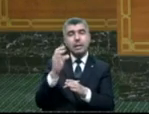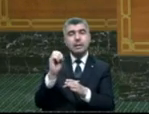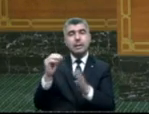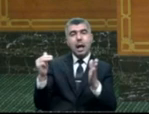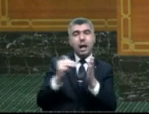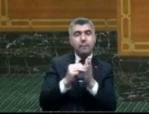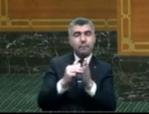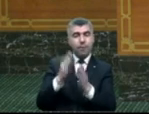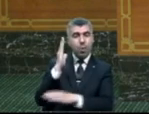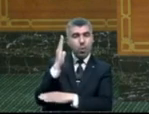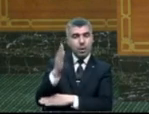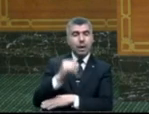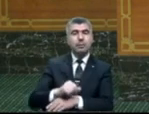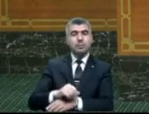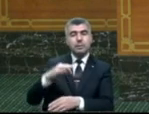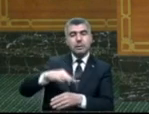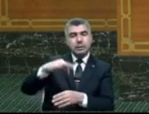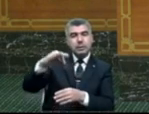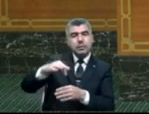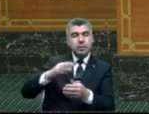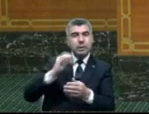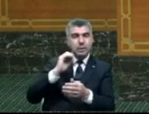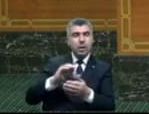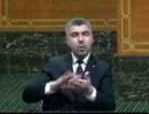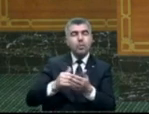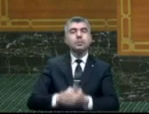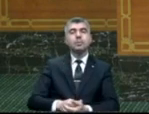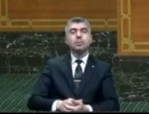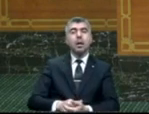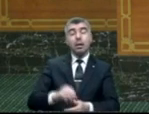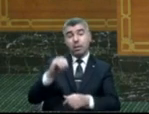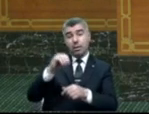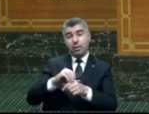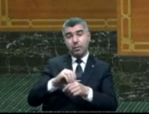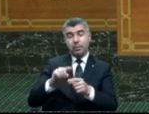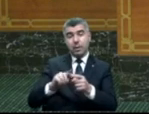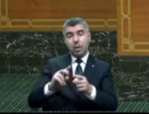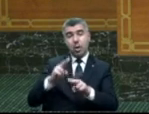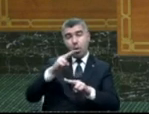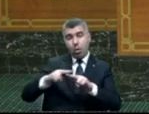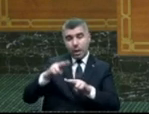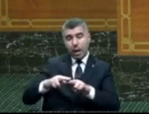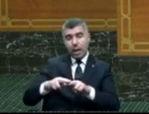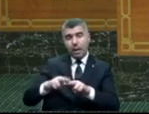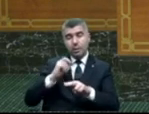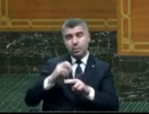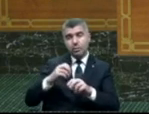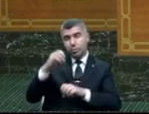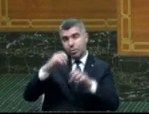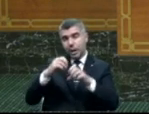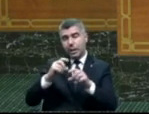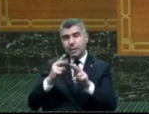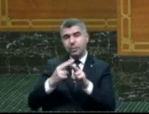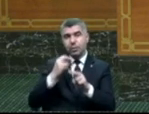هكتار، وغرس ديال 1,000 هكتار من القصب السكر. نسبة الخضروات الخريفية وصلنا